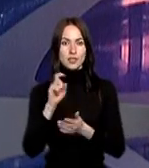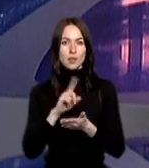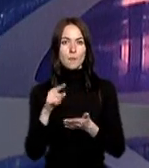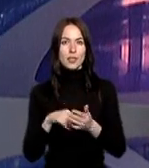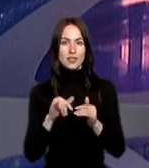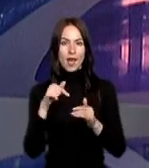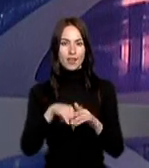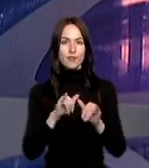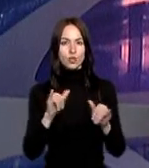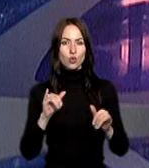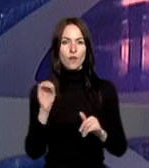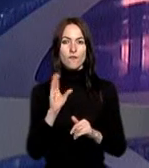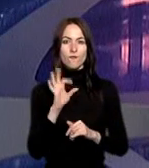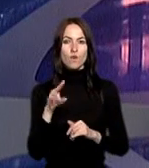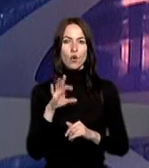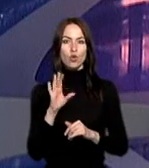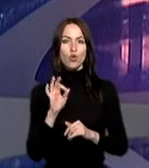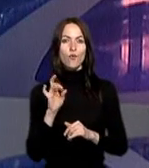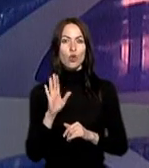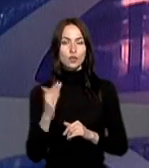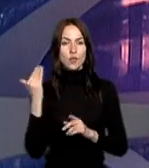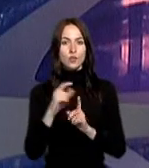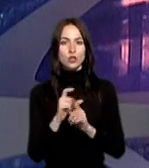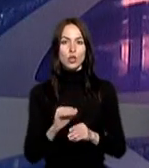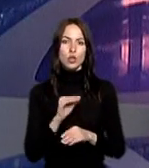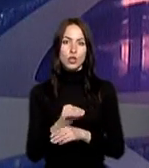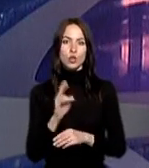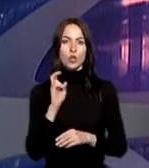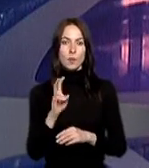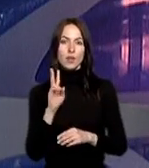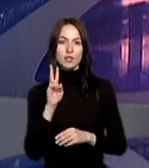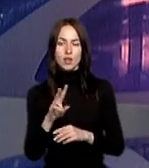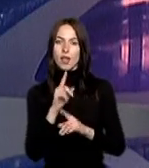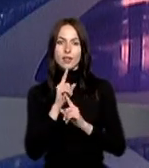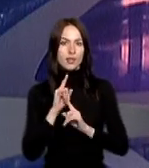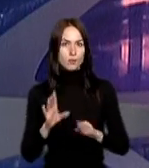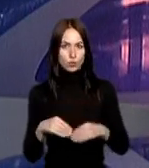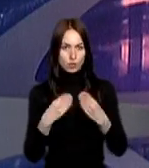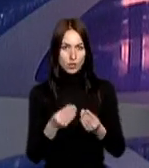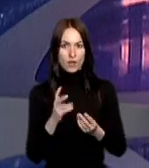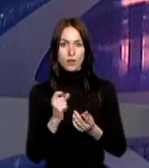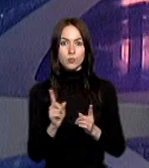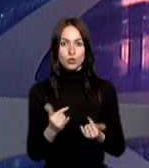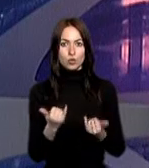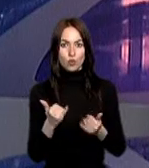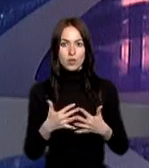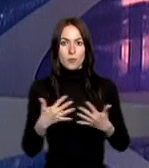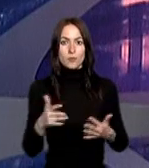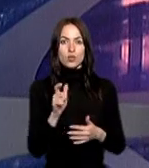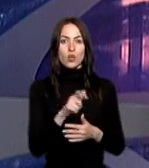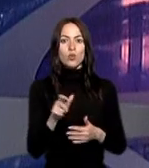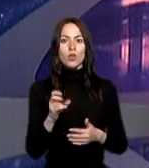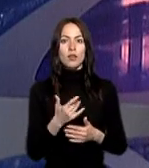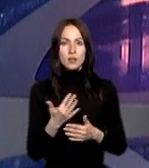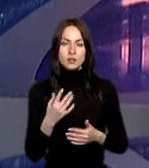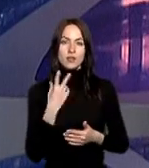Євгеній Водовозов. За його словами, додаткових тролейбусів та трамваїв виводити не будуть. Наскільки сьогодні побільшало пасажирів